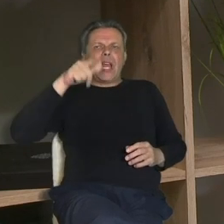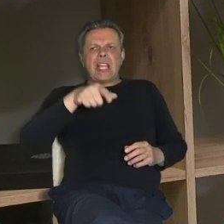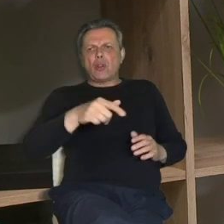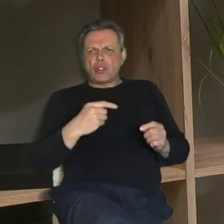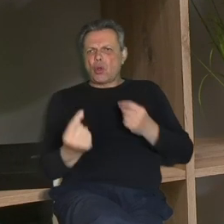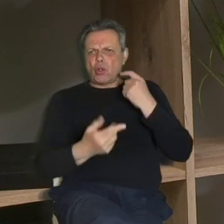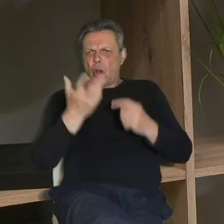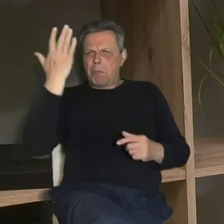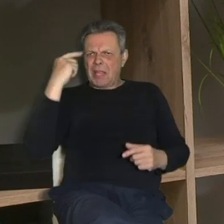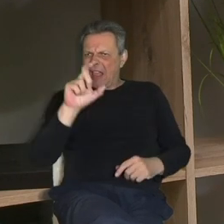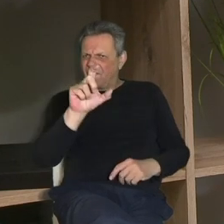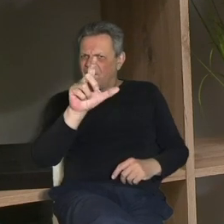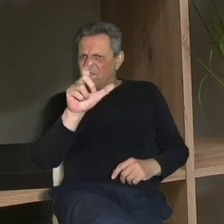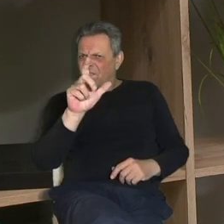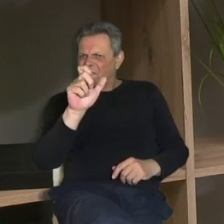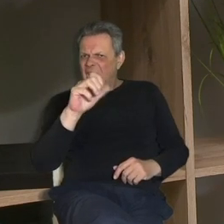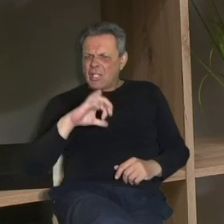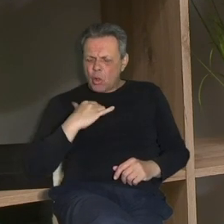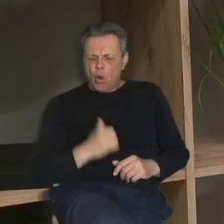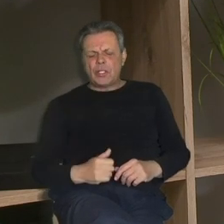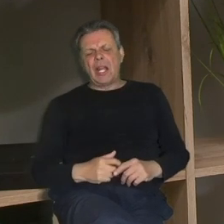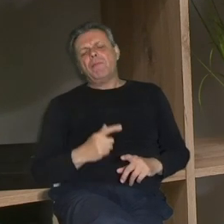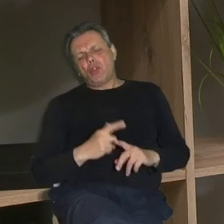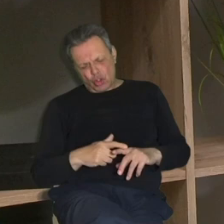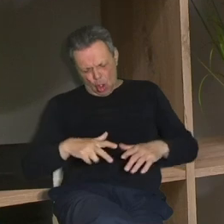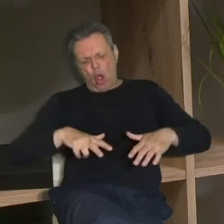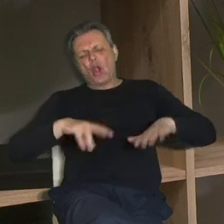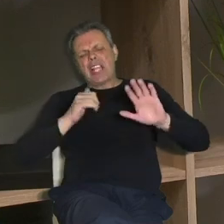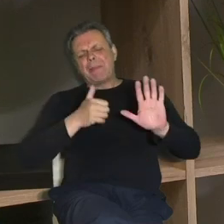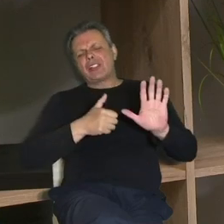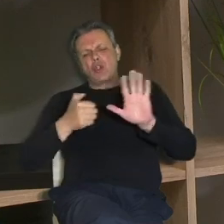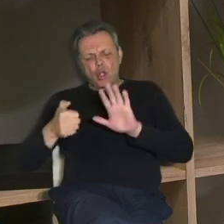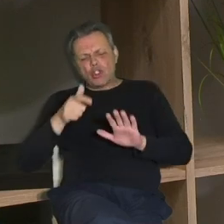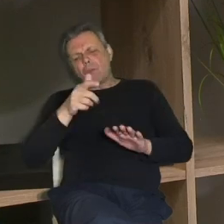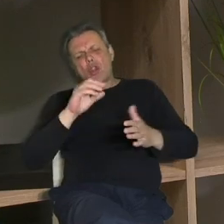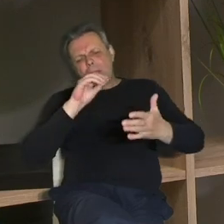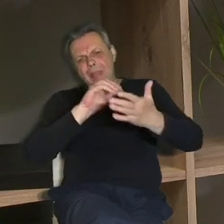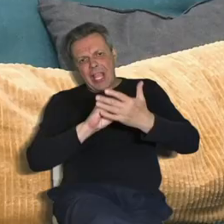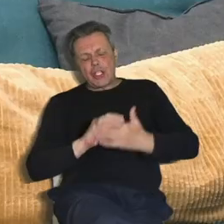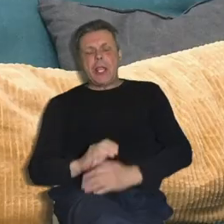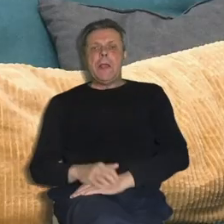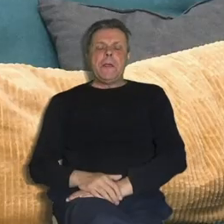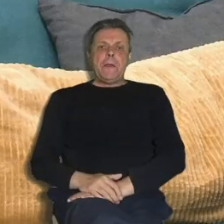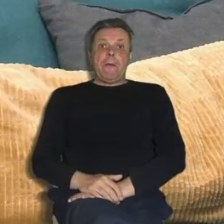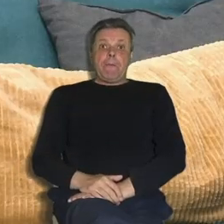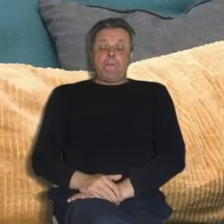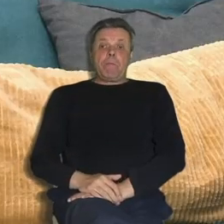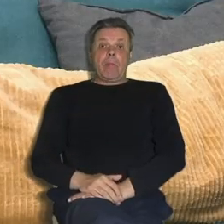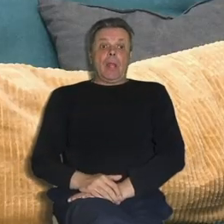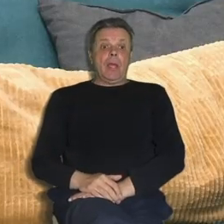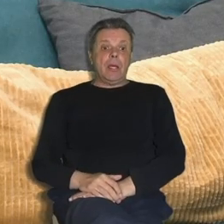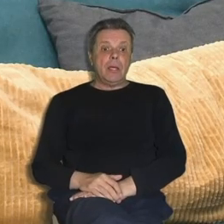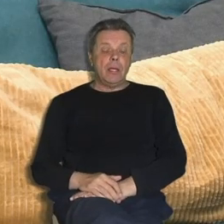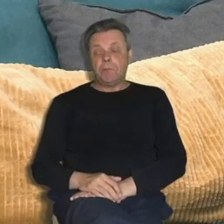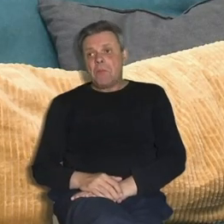po prilici najvažnija. Tako da, od 18. stoljeća se počeli to bilježiti i sama autorna slika napravljena na